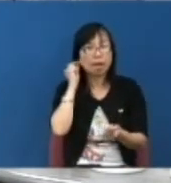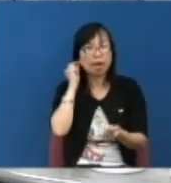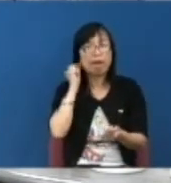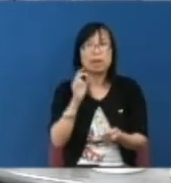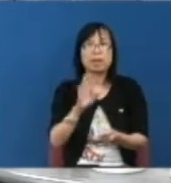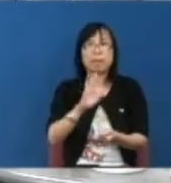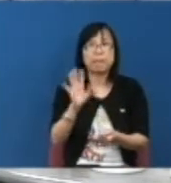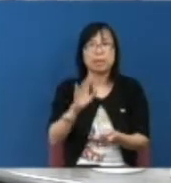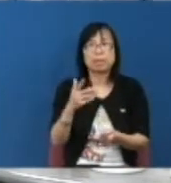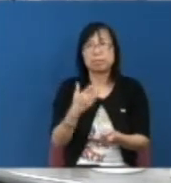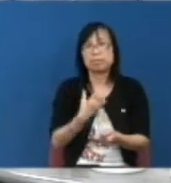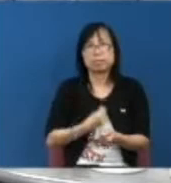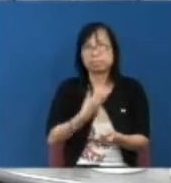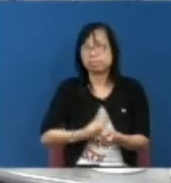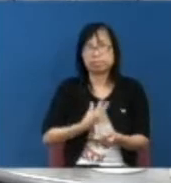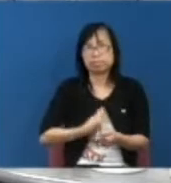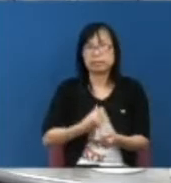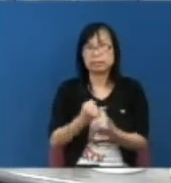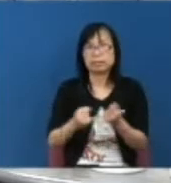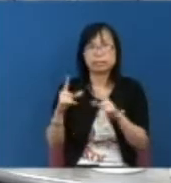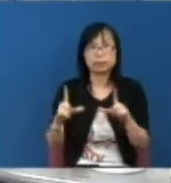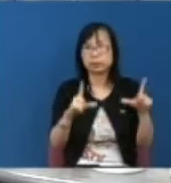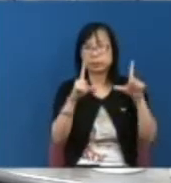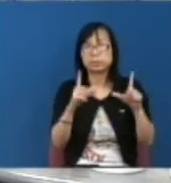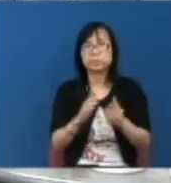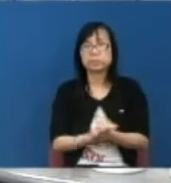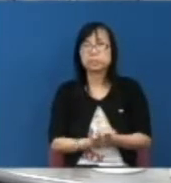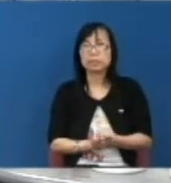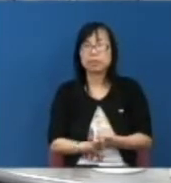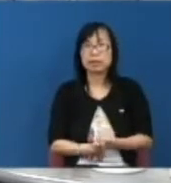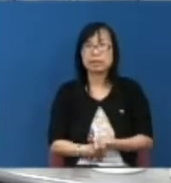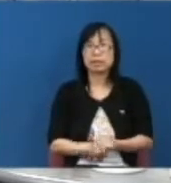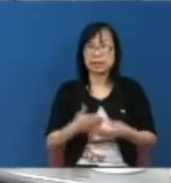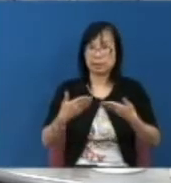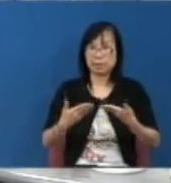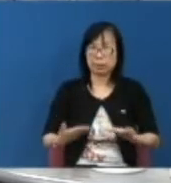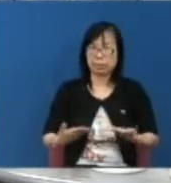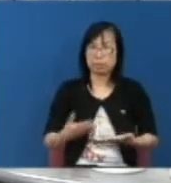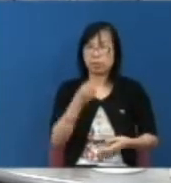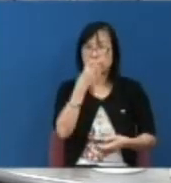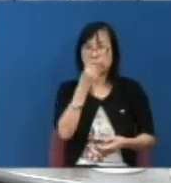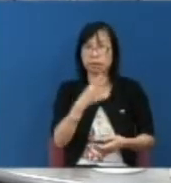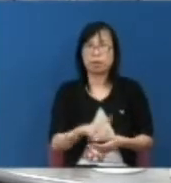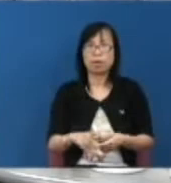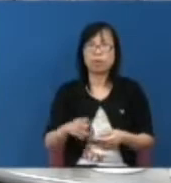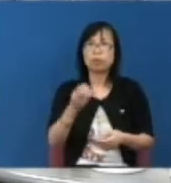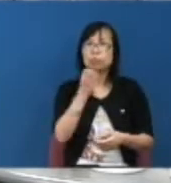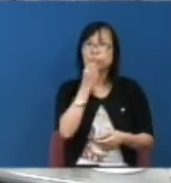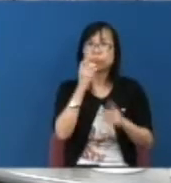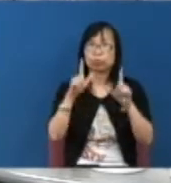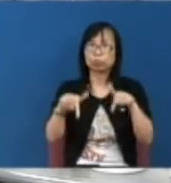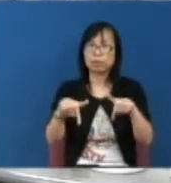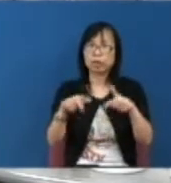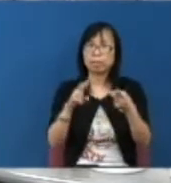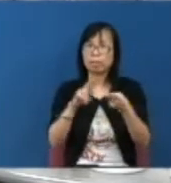係咁樂觀嘅。我哋嗰個生活質素，咁我覺得趁我哋香港或者東南亞或者我哋祖國